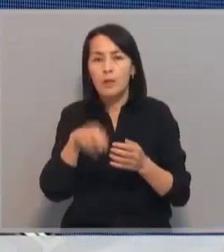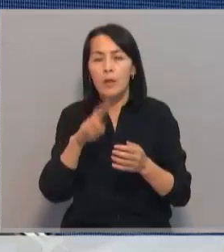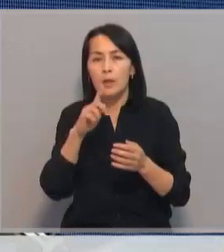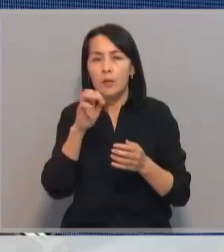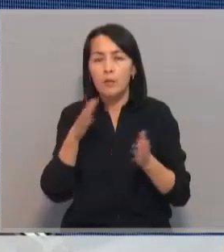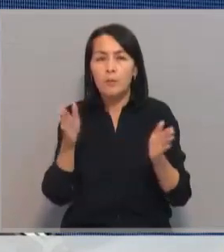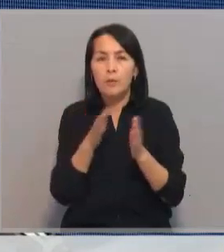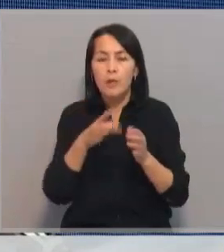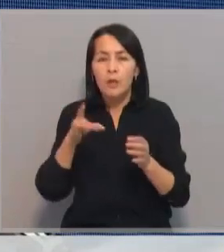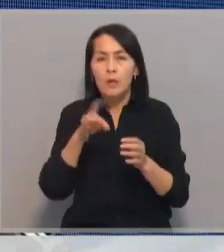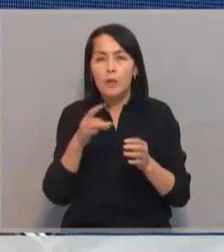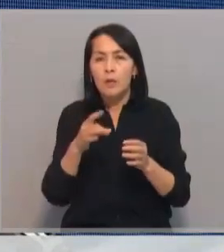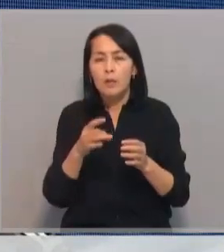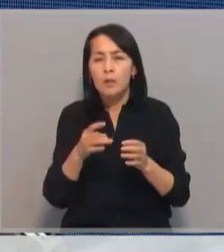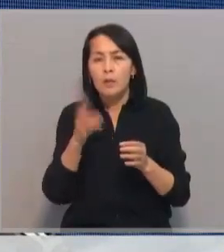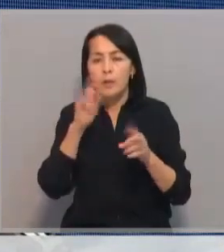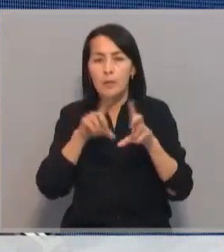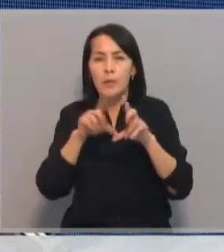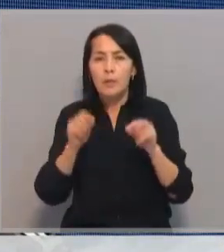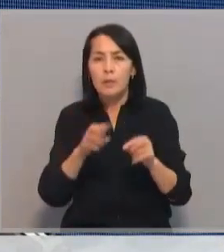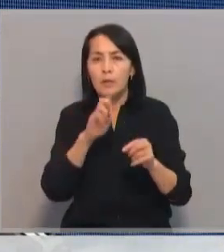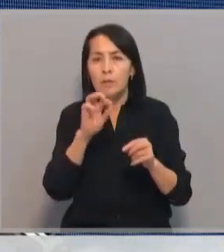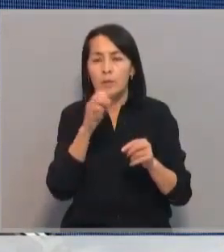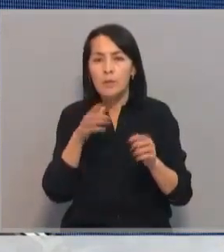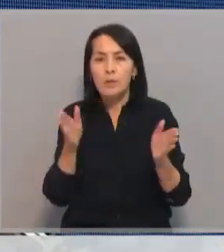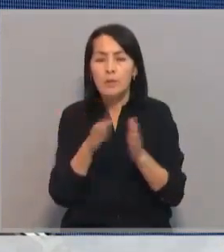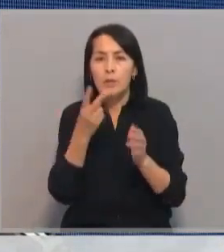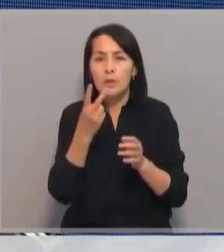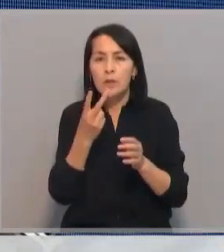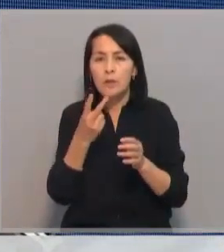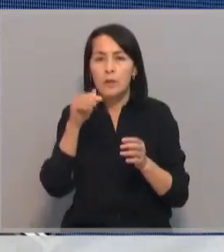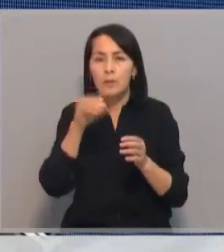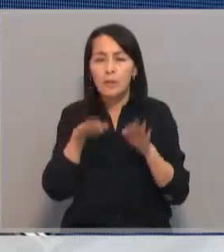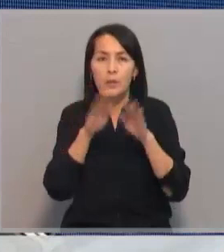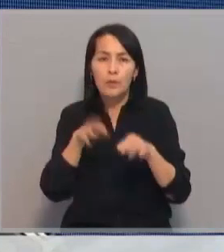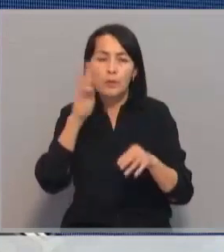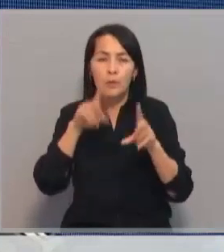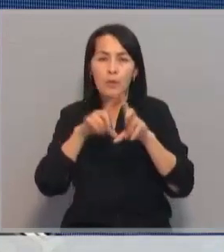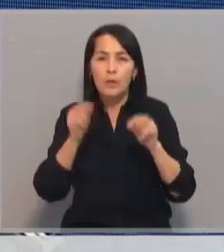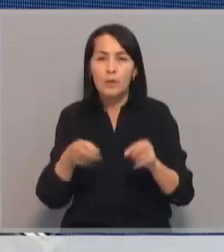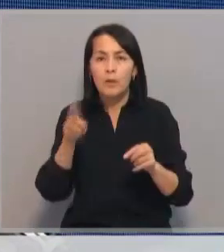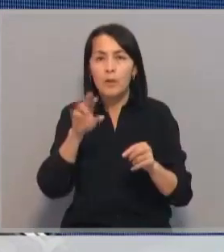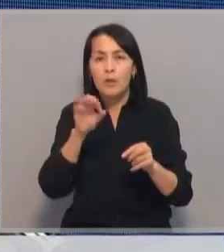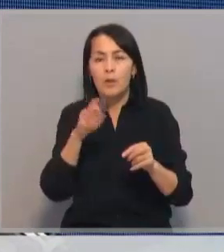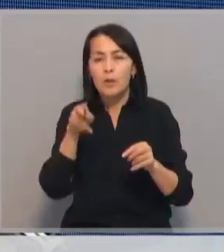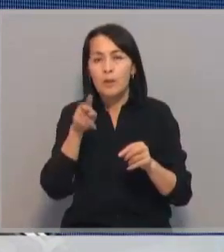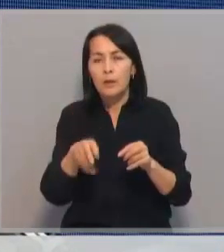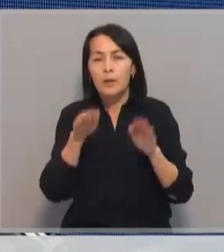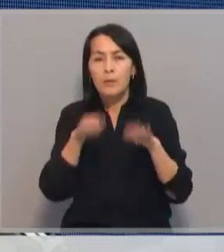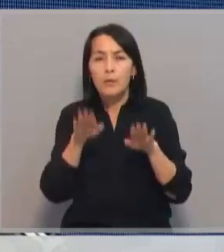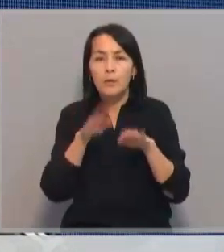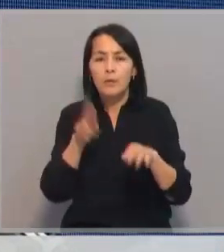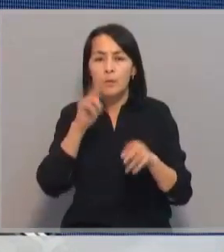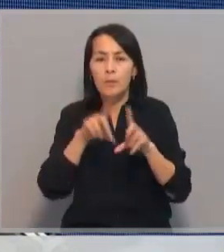Көбір шағын ауданында 1200 орындық мектеп, Бозарық шағын ауданында 2000 орындық мектеп, және Достық шағын ауданында 2000 орындық мектеп